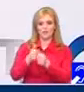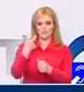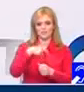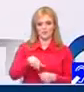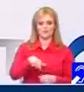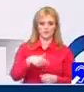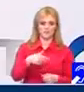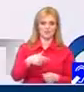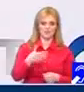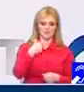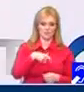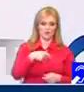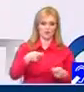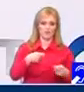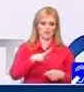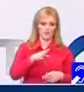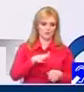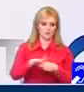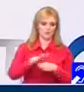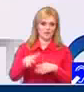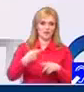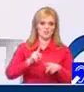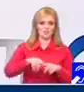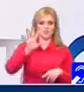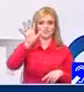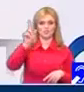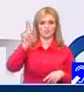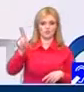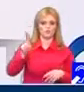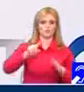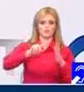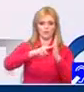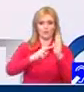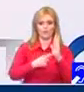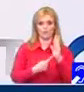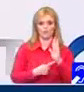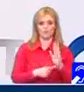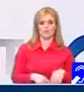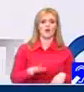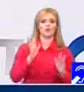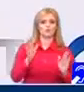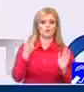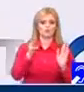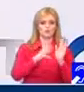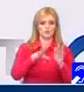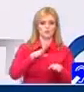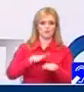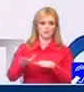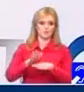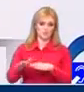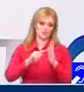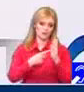de guvernare nu au fost implementate. Din cele 51 de acțiuni asumate în foaia de parcurs, doar 28 au fost realizate,